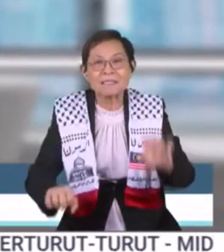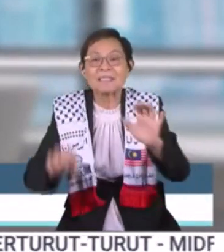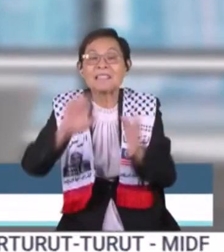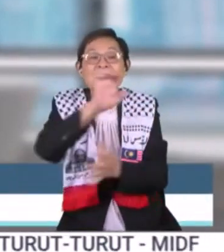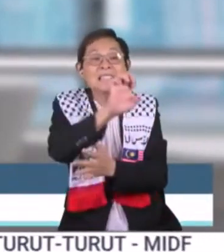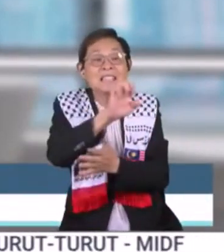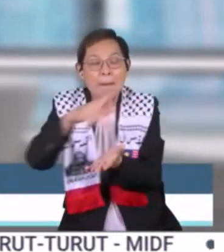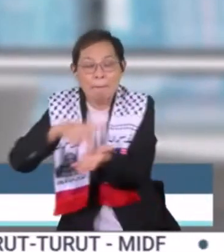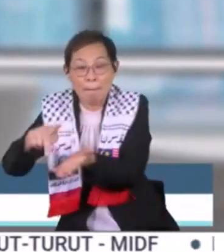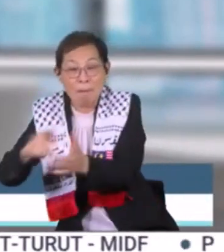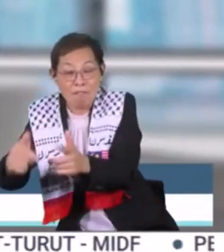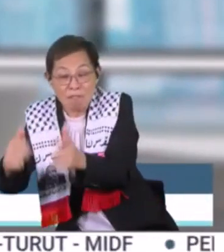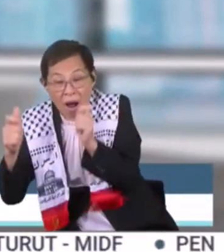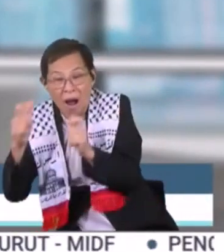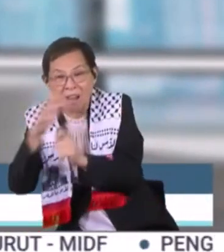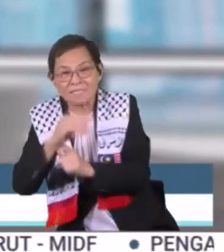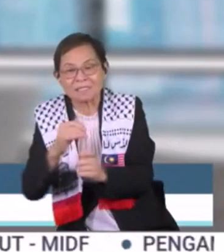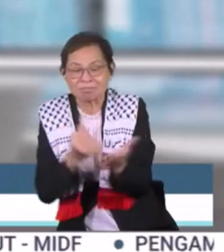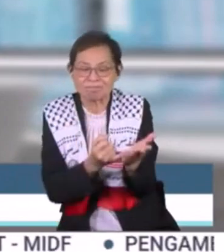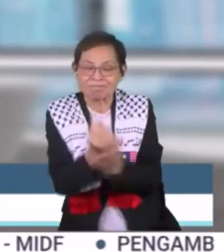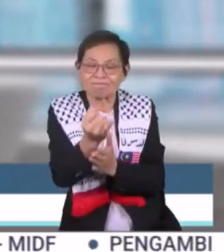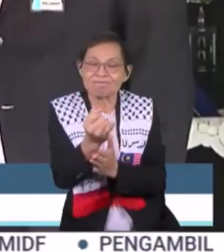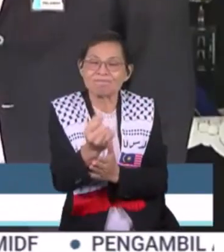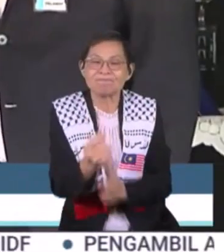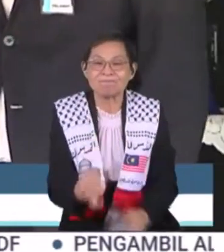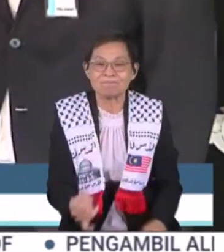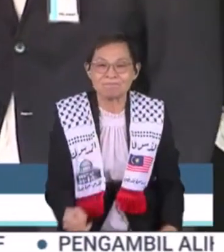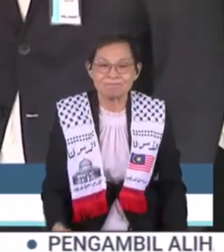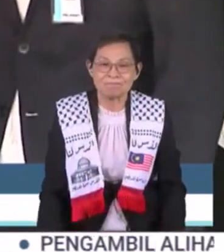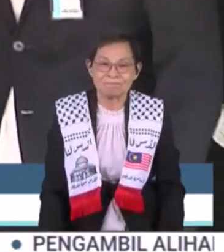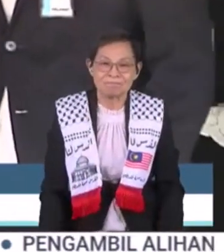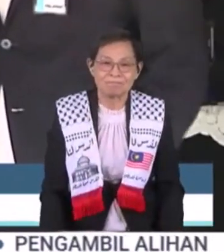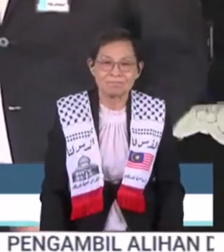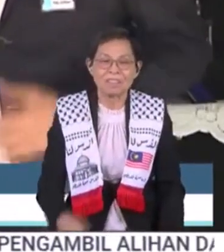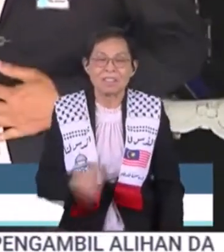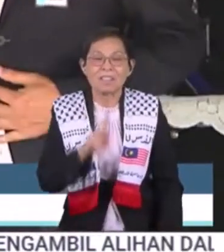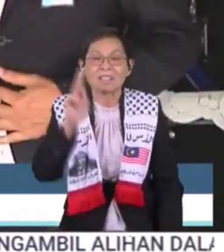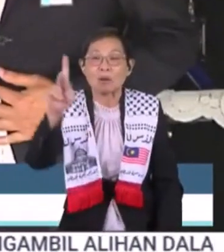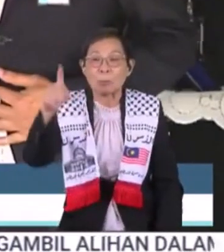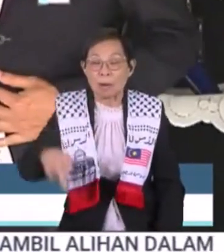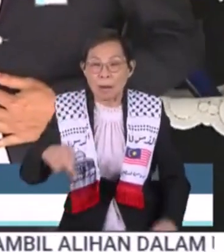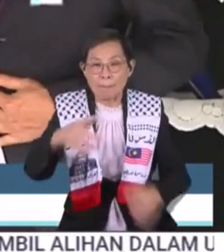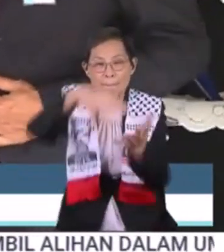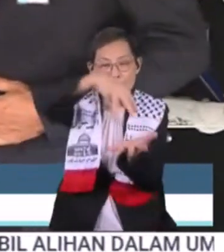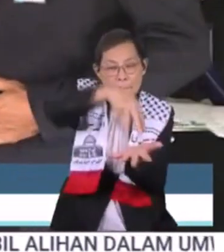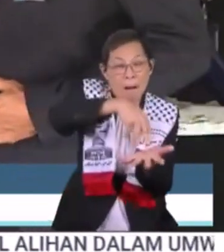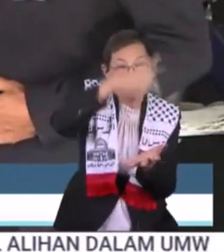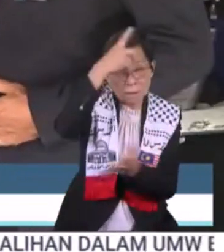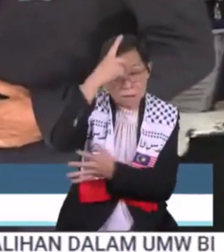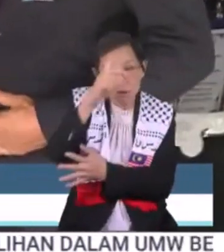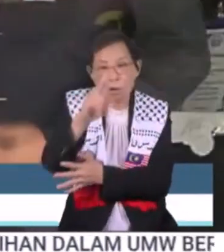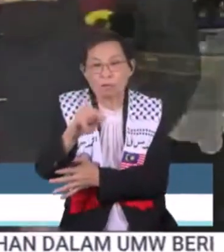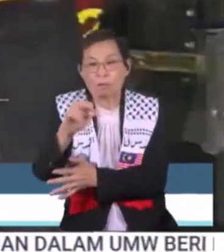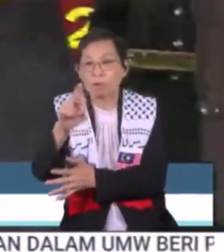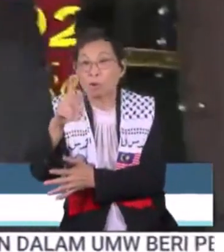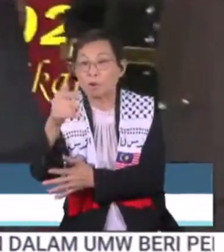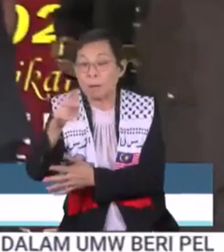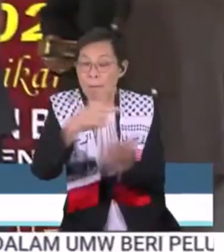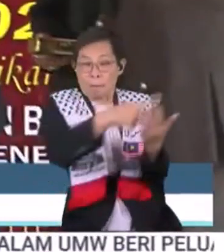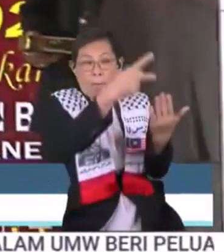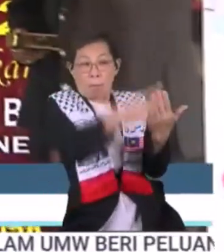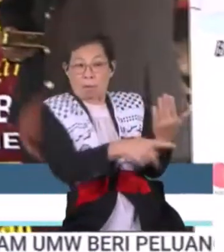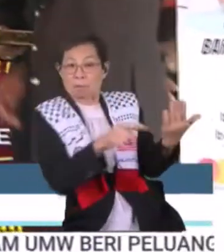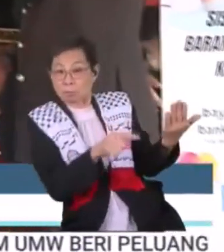e-belanja dengan lebih pantas dan telus ketua pengarah penjara Datuk nordin Mohamad berkata inisiatif